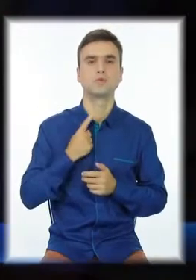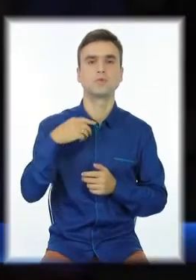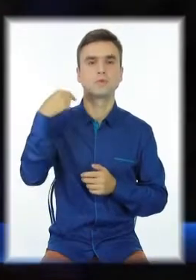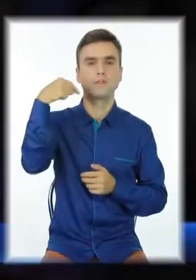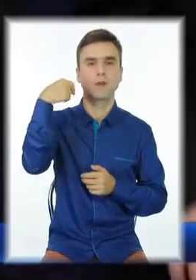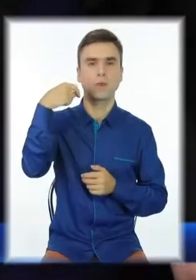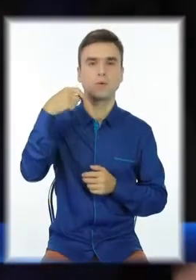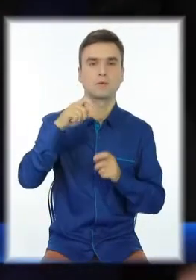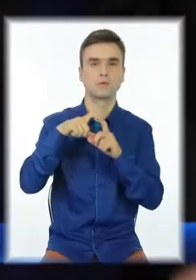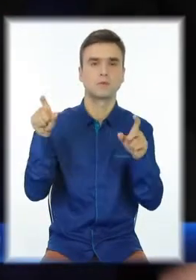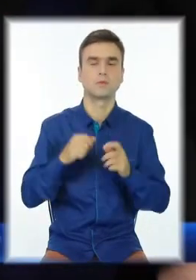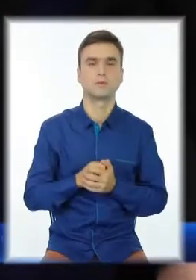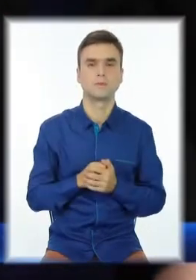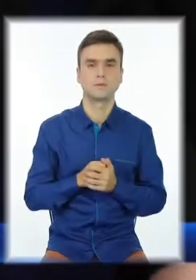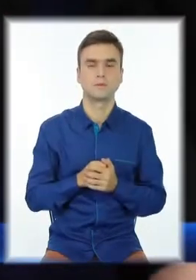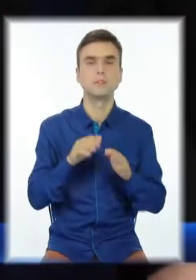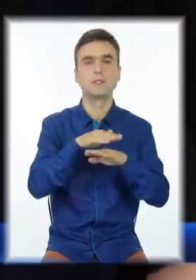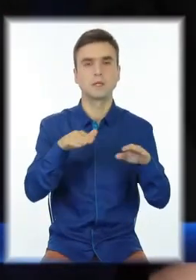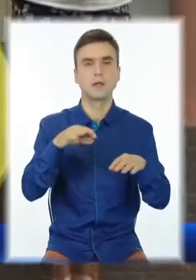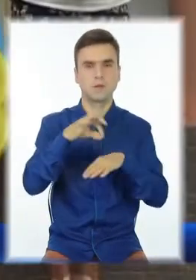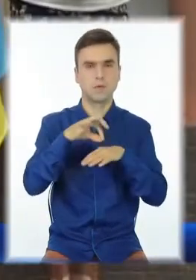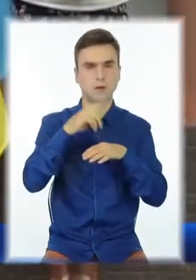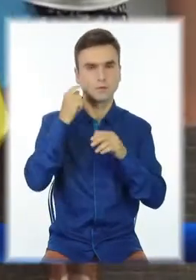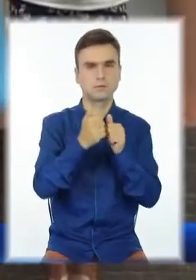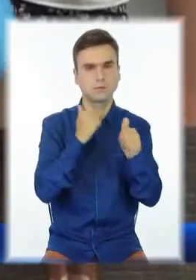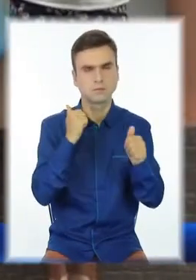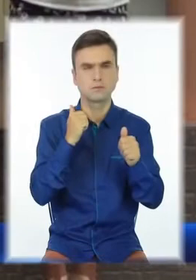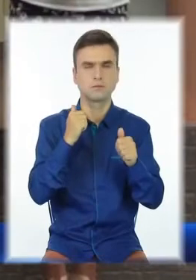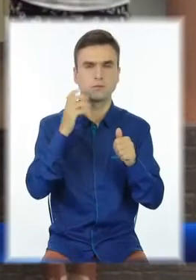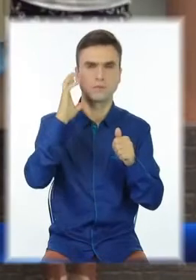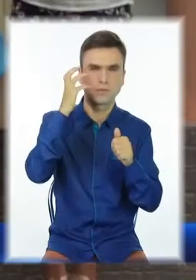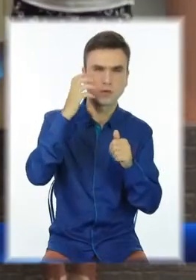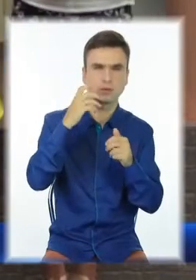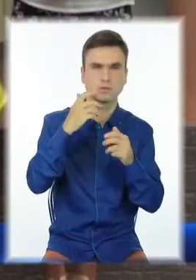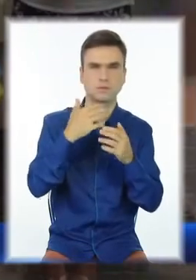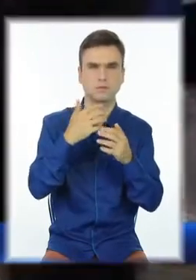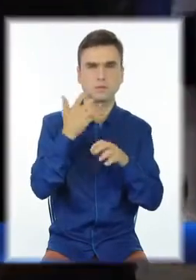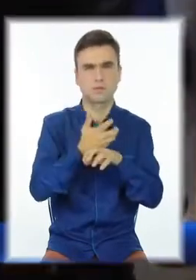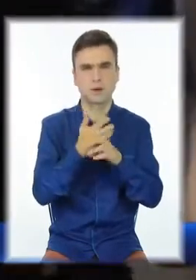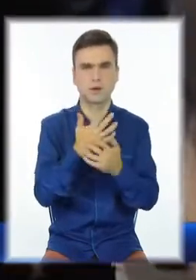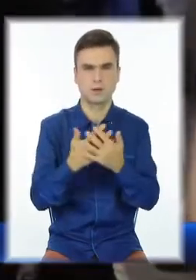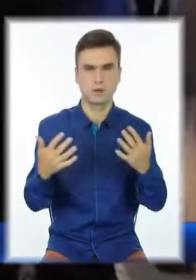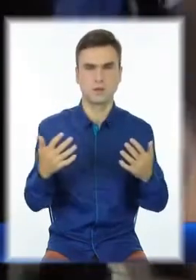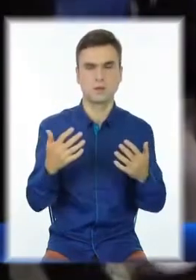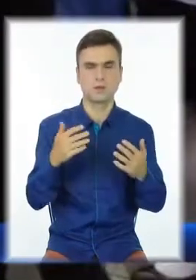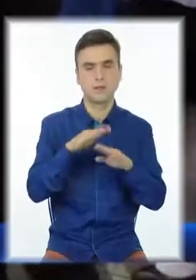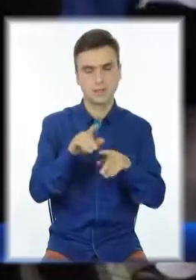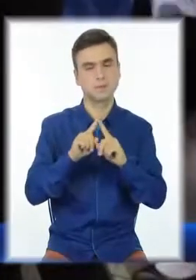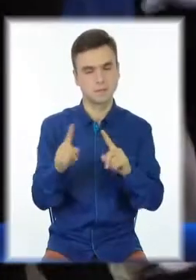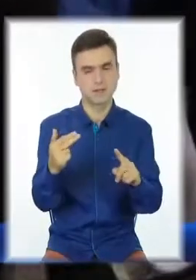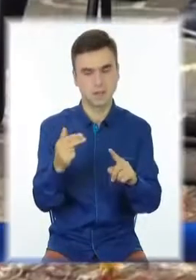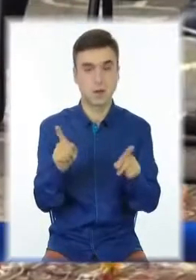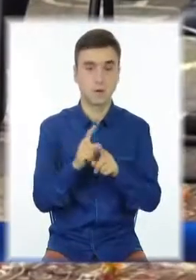для дітей з порушенням інтелектуального розвитку та з аутизмом. Незважаючи на свою особливість, вони радіють святу. І